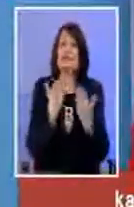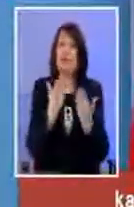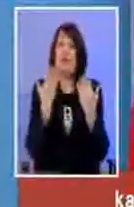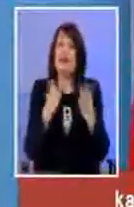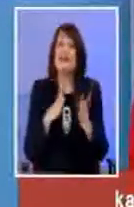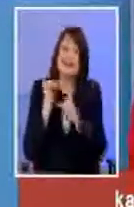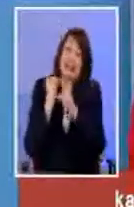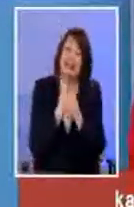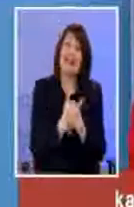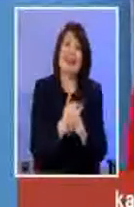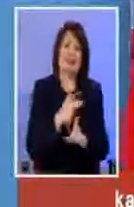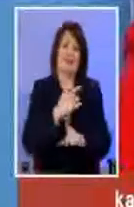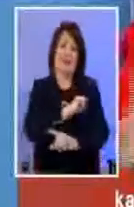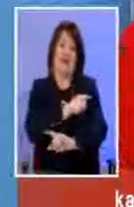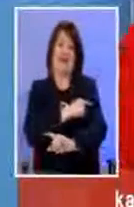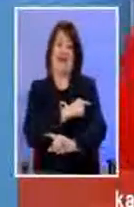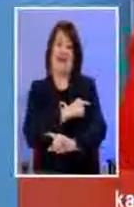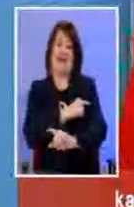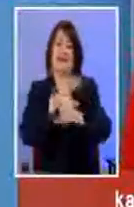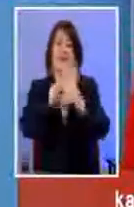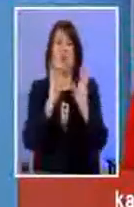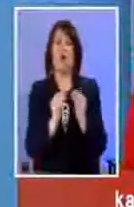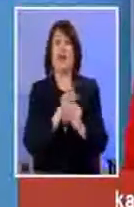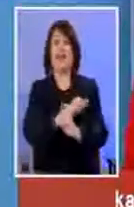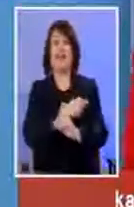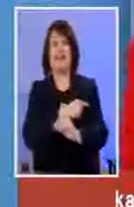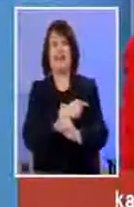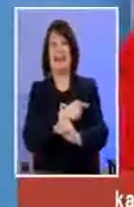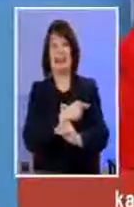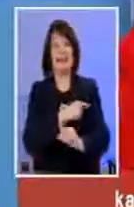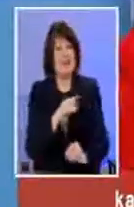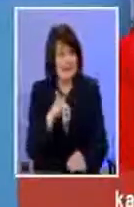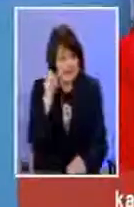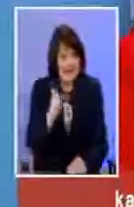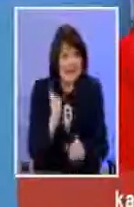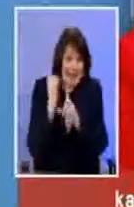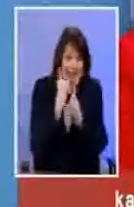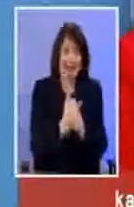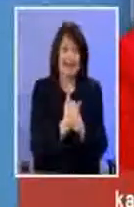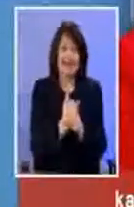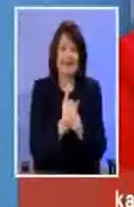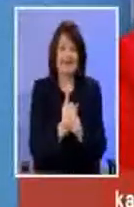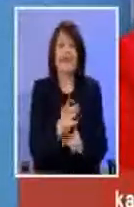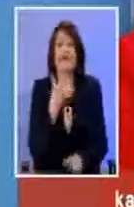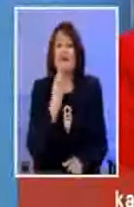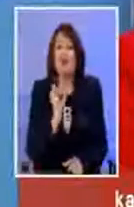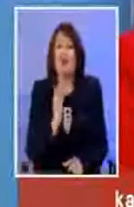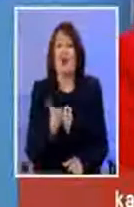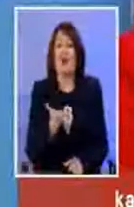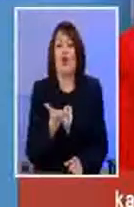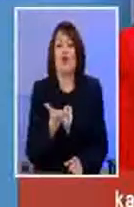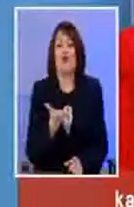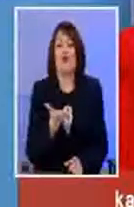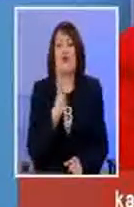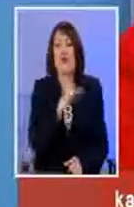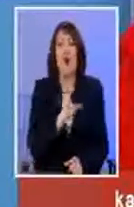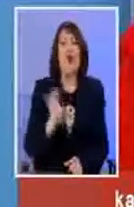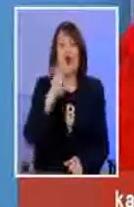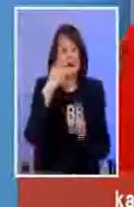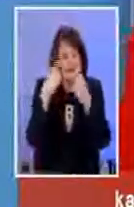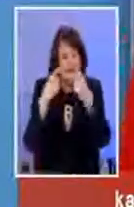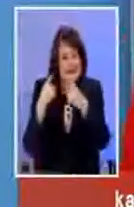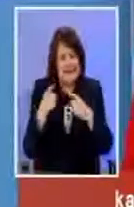ειδικευθείτε στην ψυχιατρική και όχι σε όλη την ιατρική, γιατί είναι και αδύνατον, ίσως με αυτόν τον τρόπο και γι' αυτόν τον λόγο όμως, οι χώρες